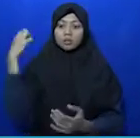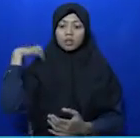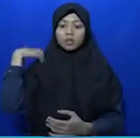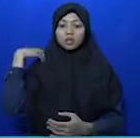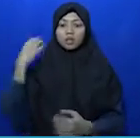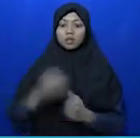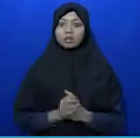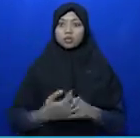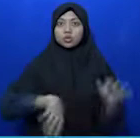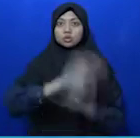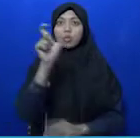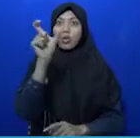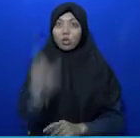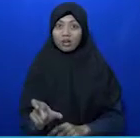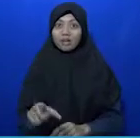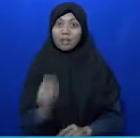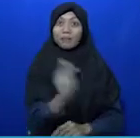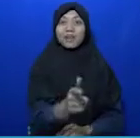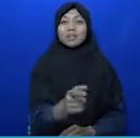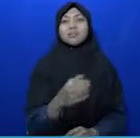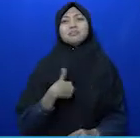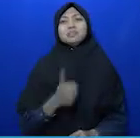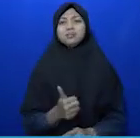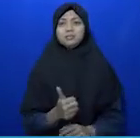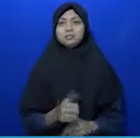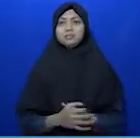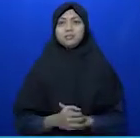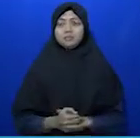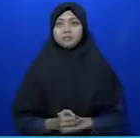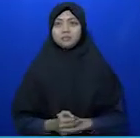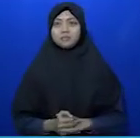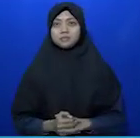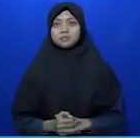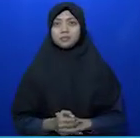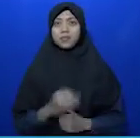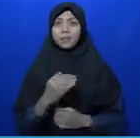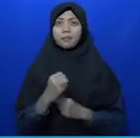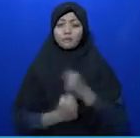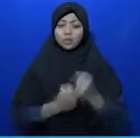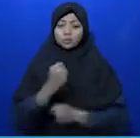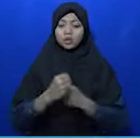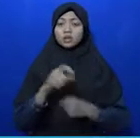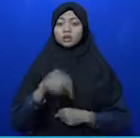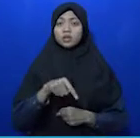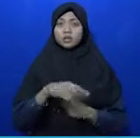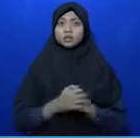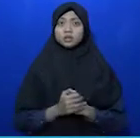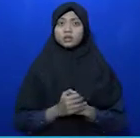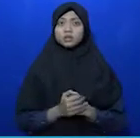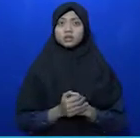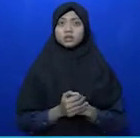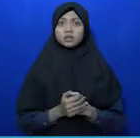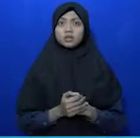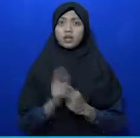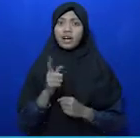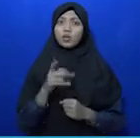setiap orang bisa beli. Nah sebetulnya seperti yang dikatakan Pak Luhur, perusahaan sebenarnya tidak suka gede-gede, tapi kalau gede-gede seharusnya bisa